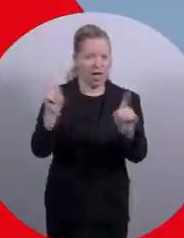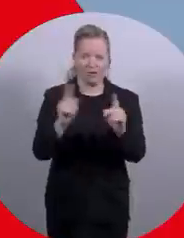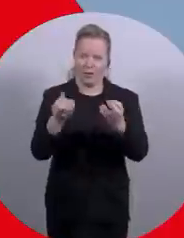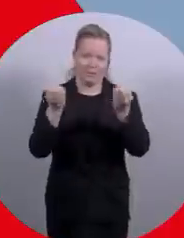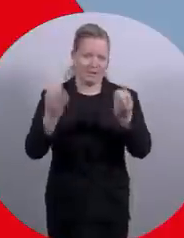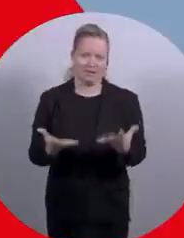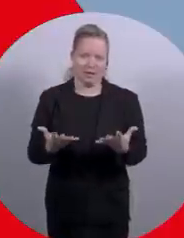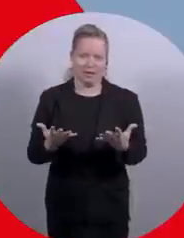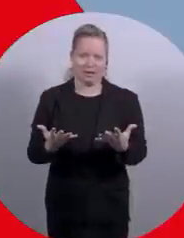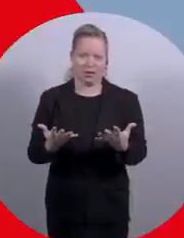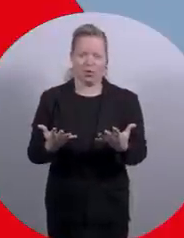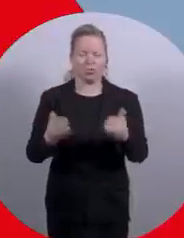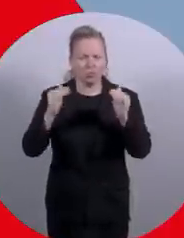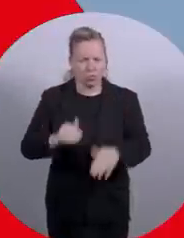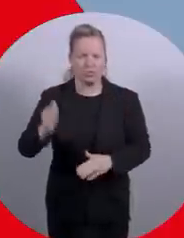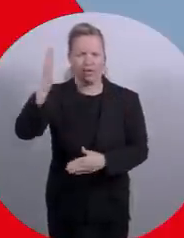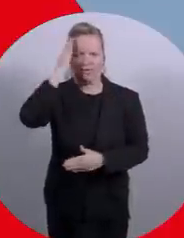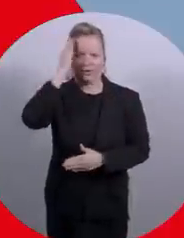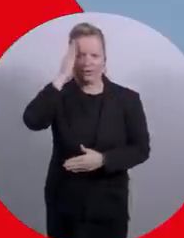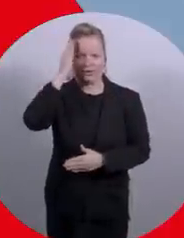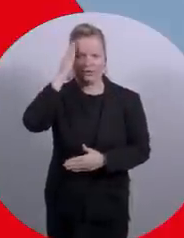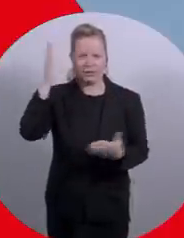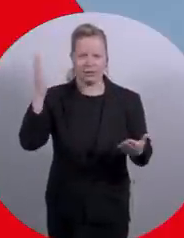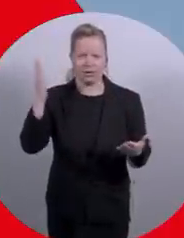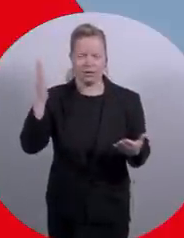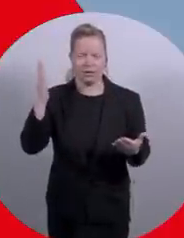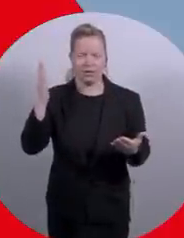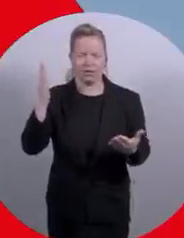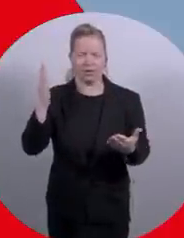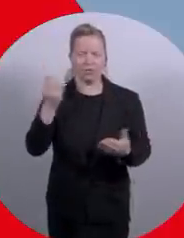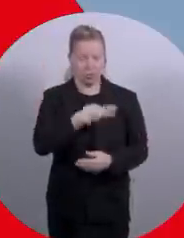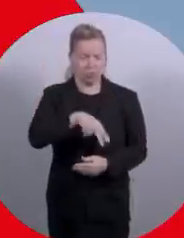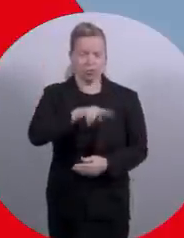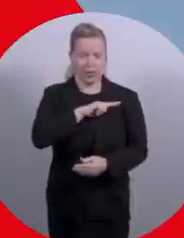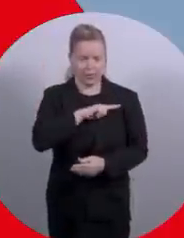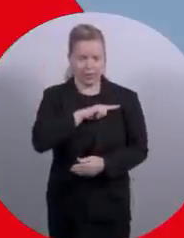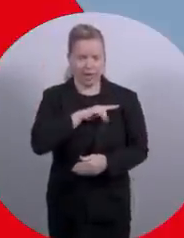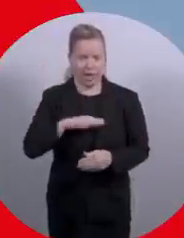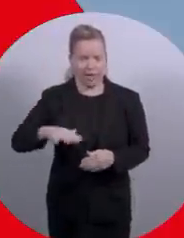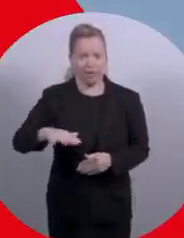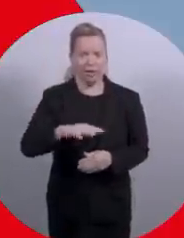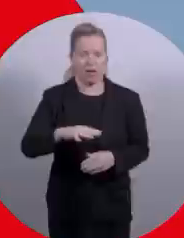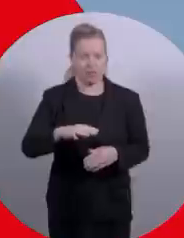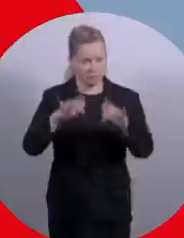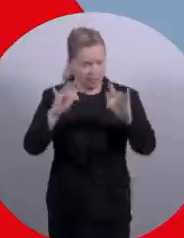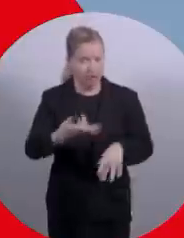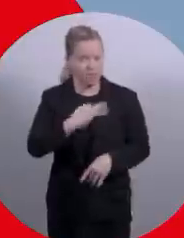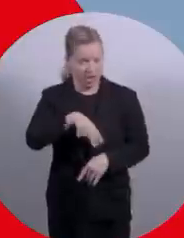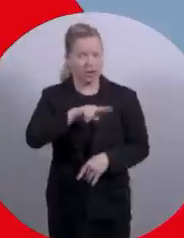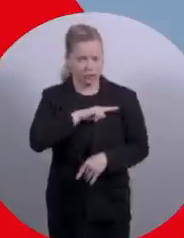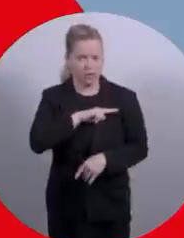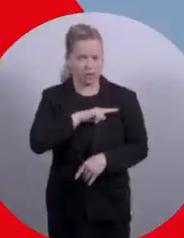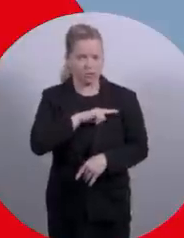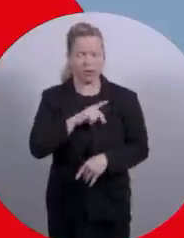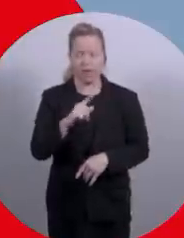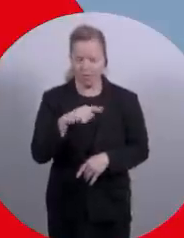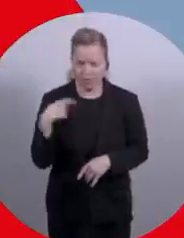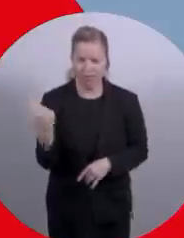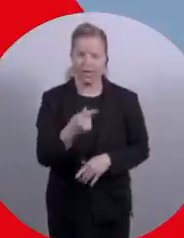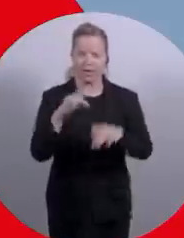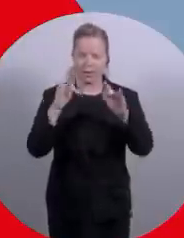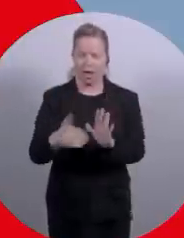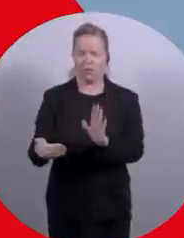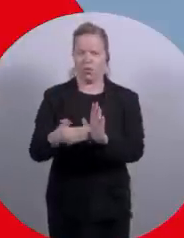und im Wissen auch dessen dass bei dieser Zuständigkeit und bei dieser Verantwortung ist auch notwendig sein